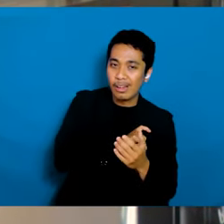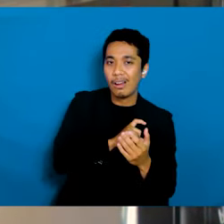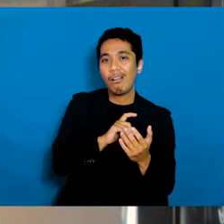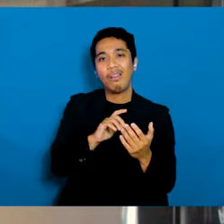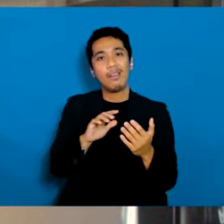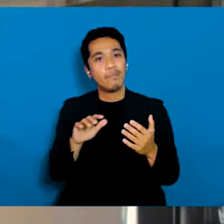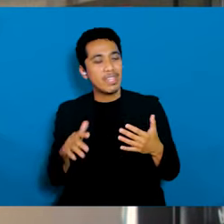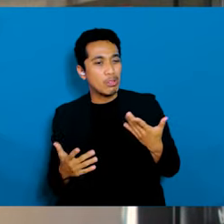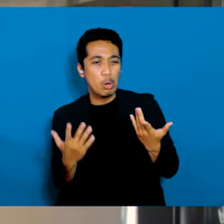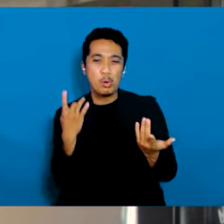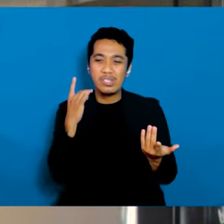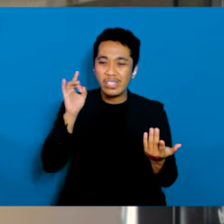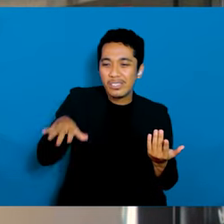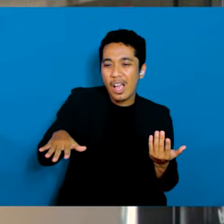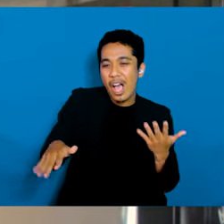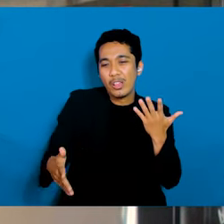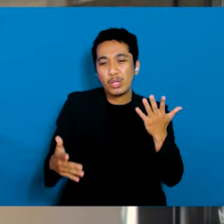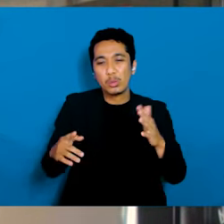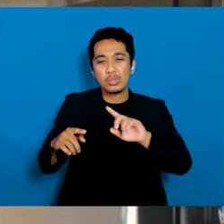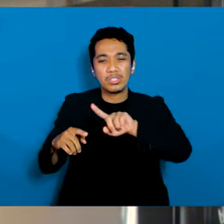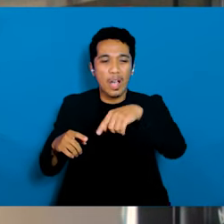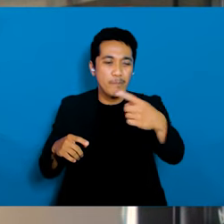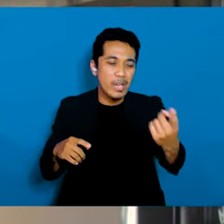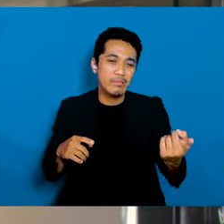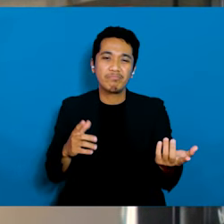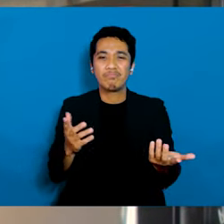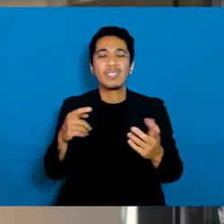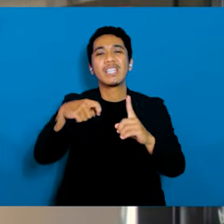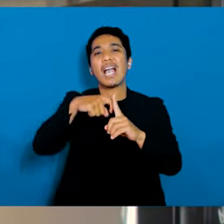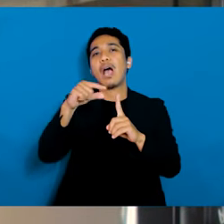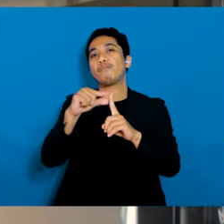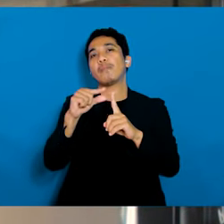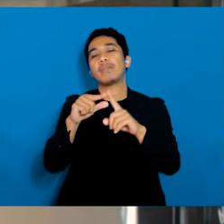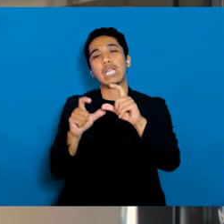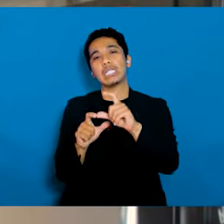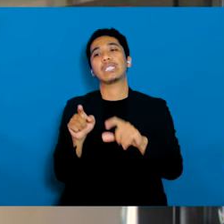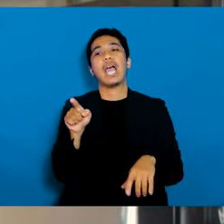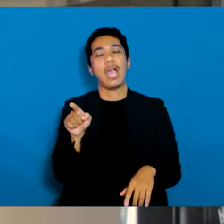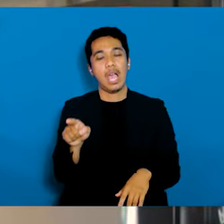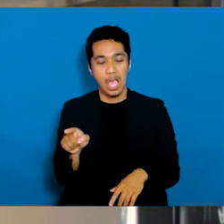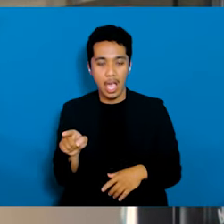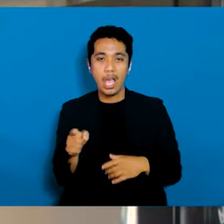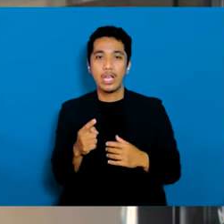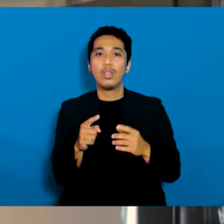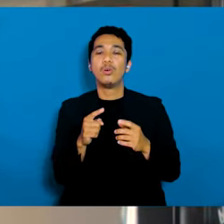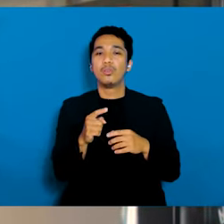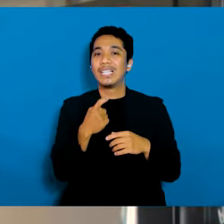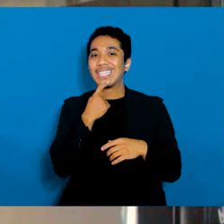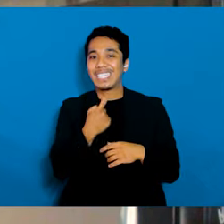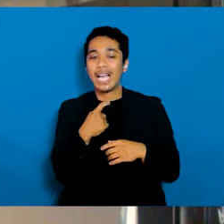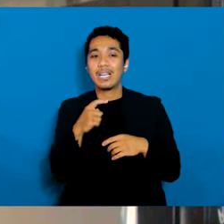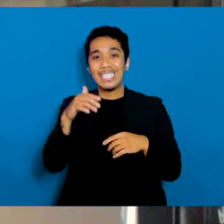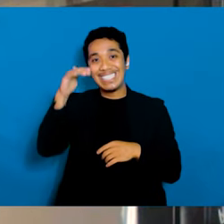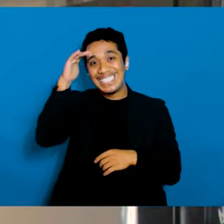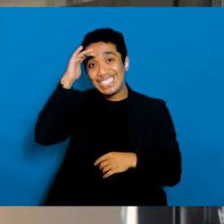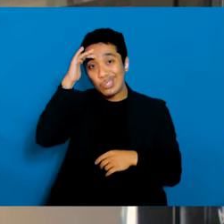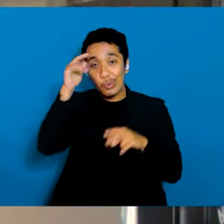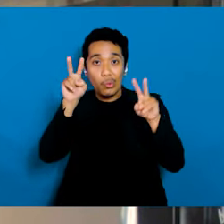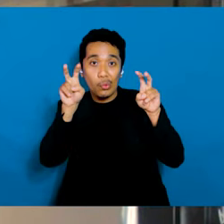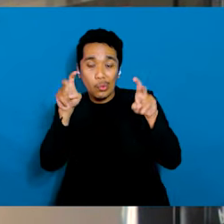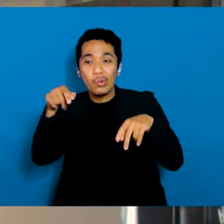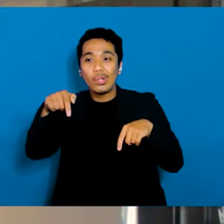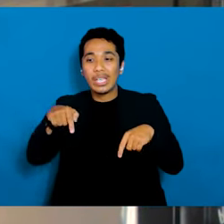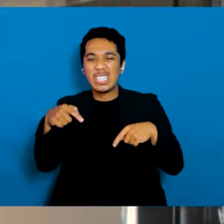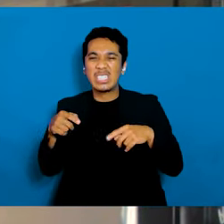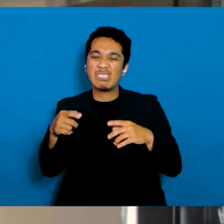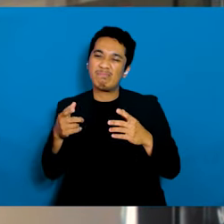kabupaten, tingkat kecamatan, tingkat desa maupun sampai tingkat KPPS ya. Itu pembekalannya soal isu